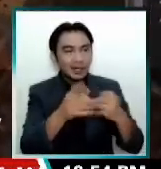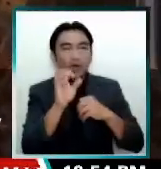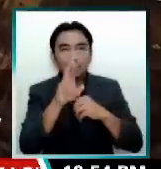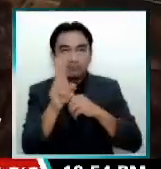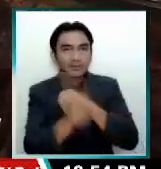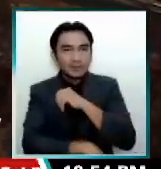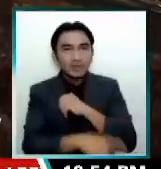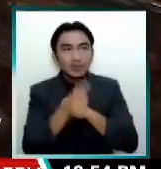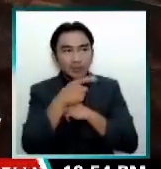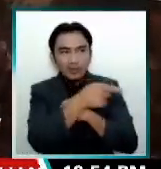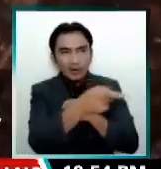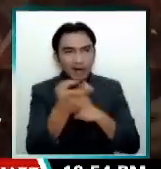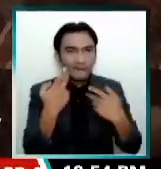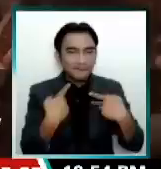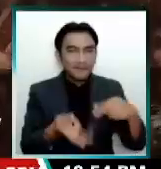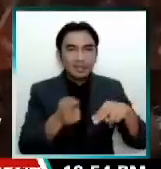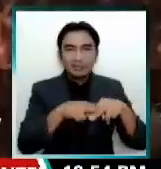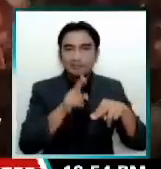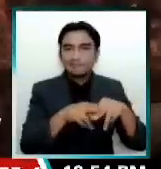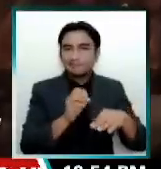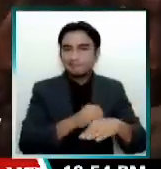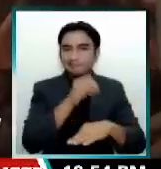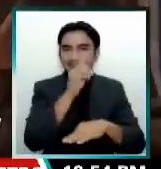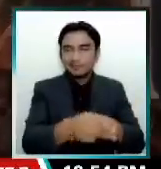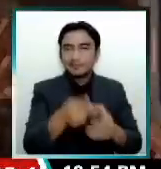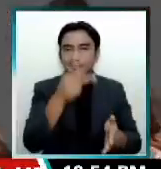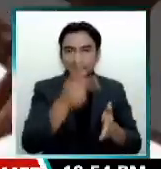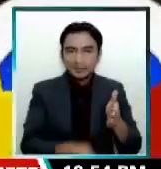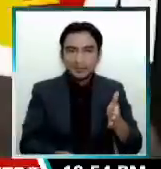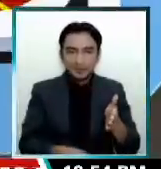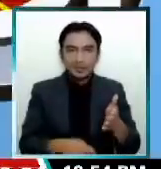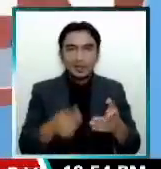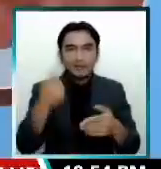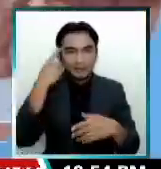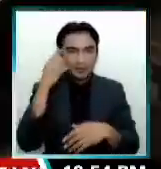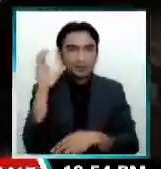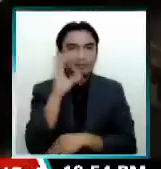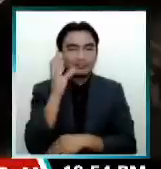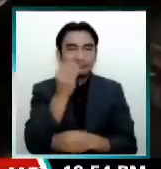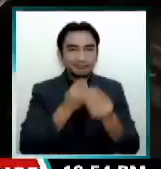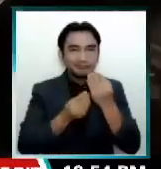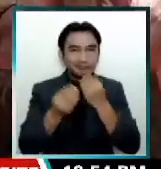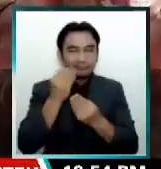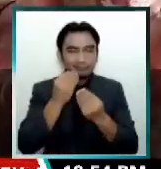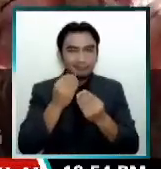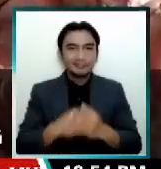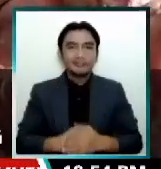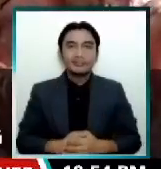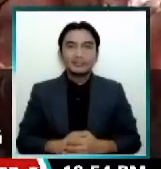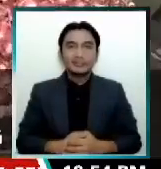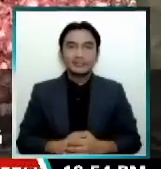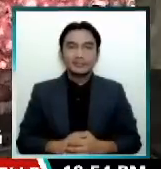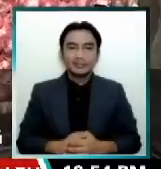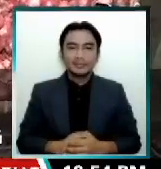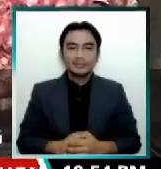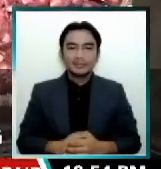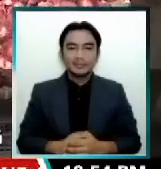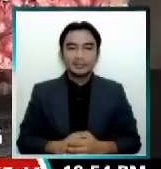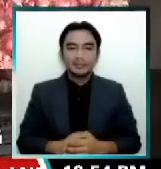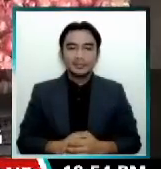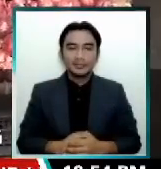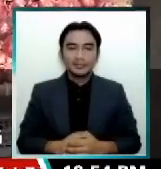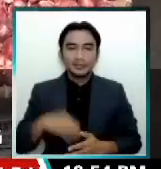mahuhuling magpapatong ng sobra-sobra sa presyo ng Noche Buena items. Hindi pag-angkat ng sibuyas ng Department